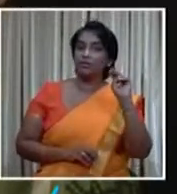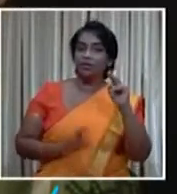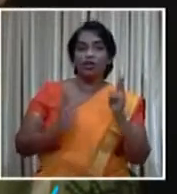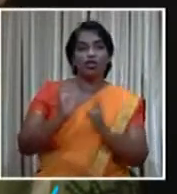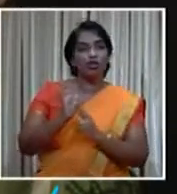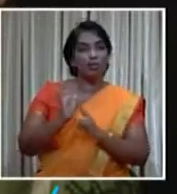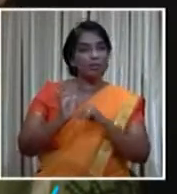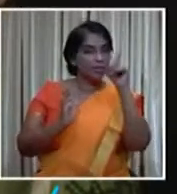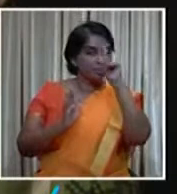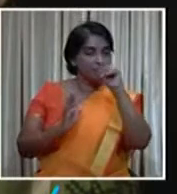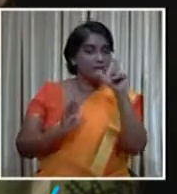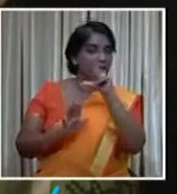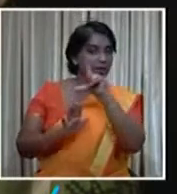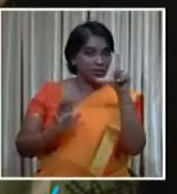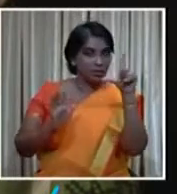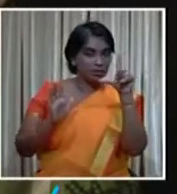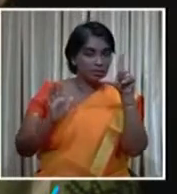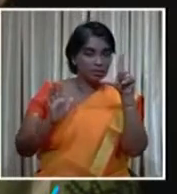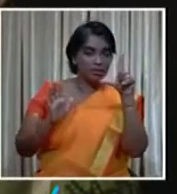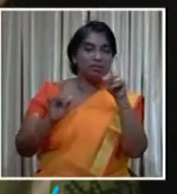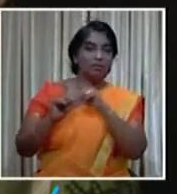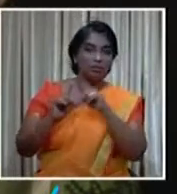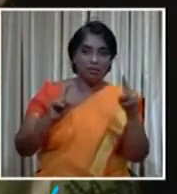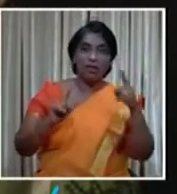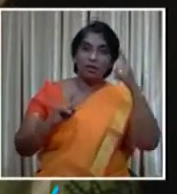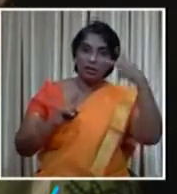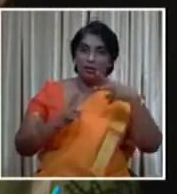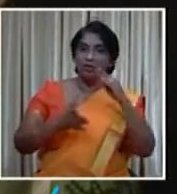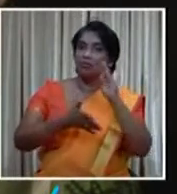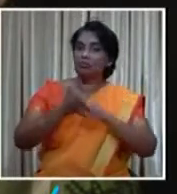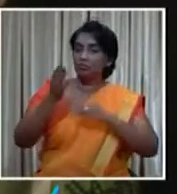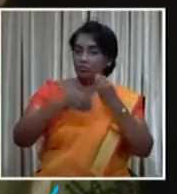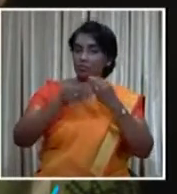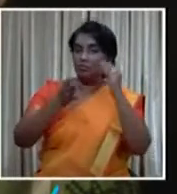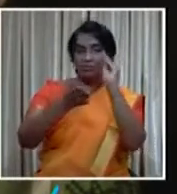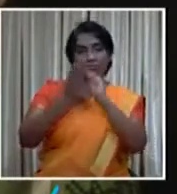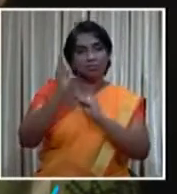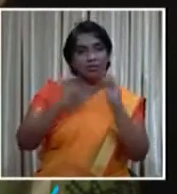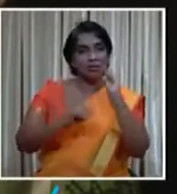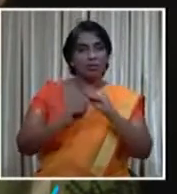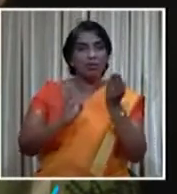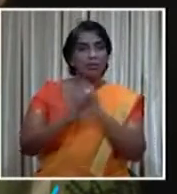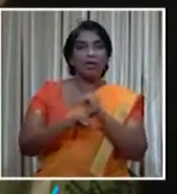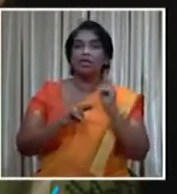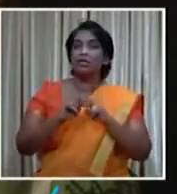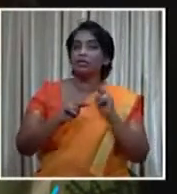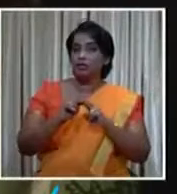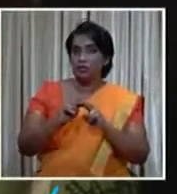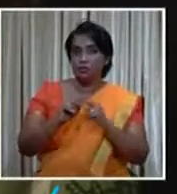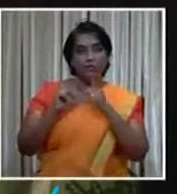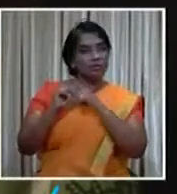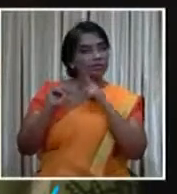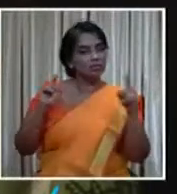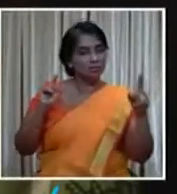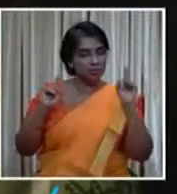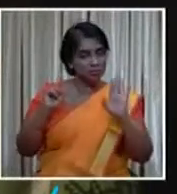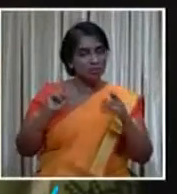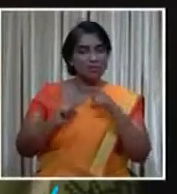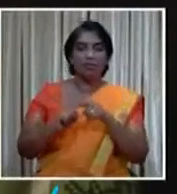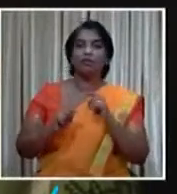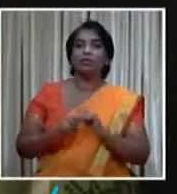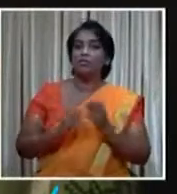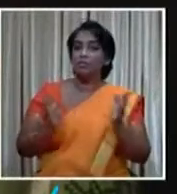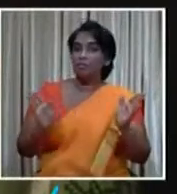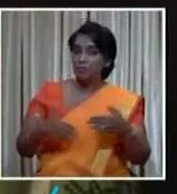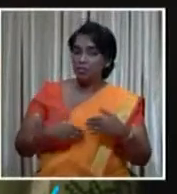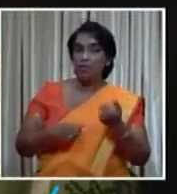මාසයේ 17 වන දින සිට අපගේ දෙවන අයවැය ඉදිරිපත් කරනු ලැබූ පසුගිය සිකුරාදා දිනය වන විටත්